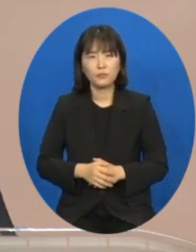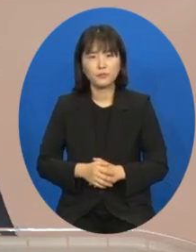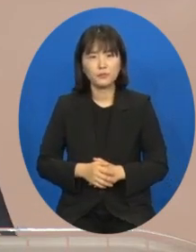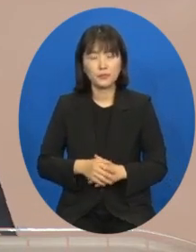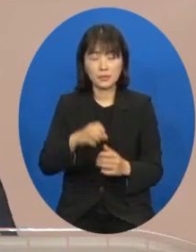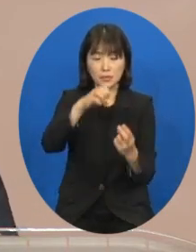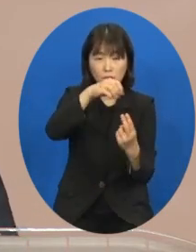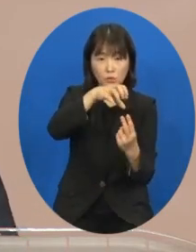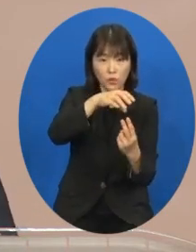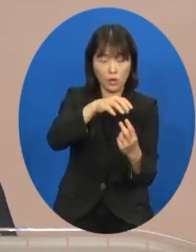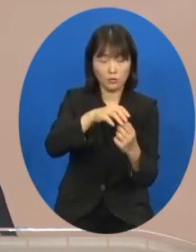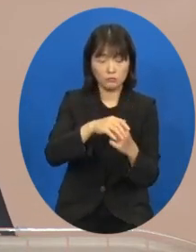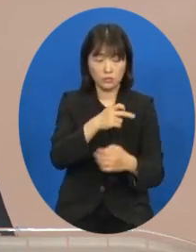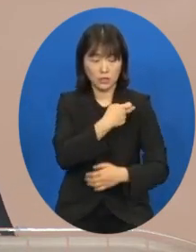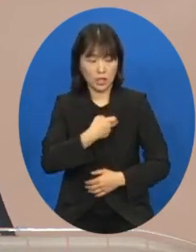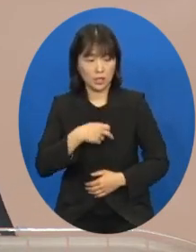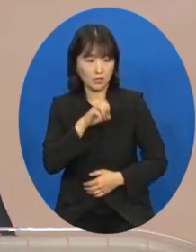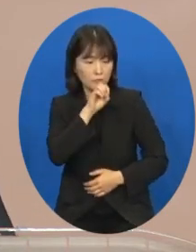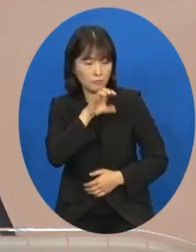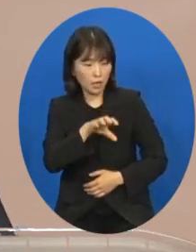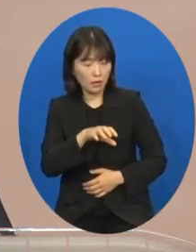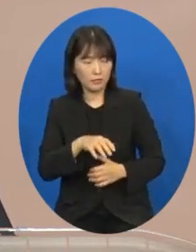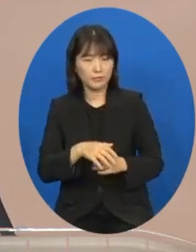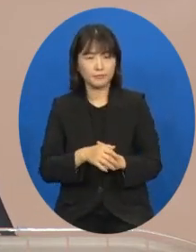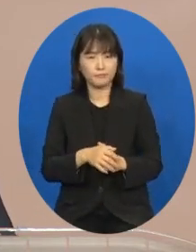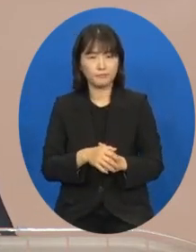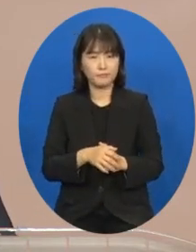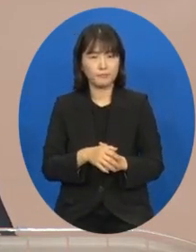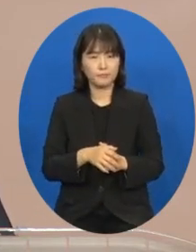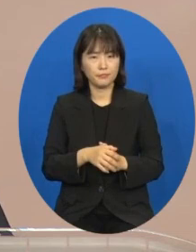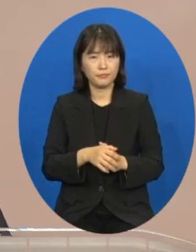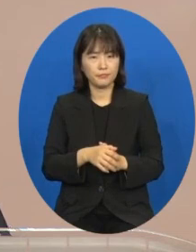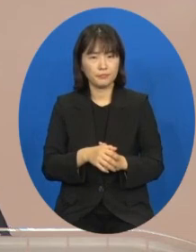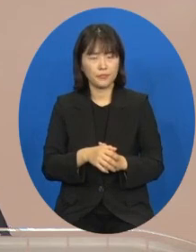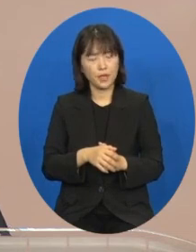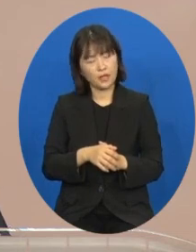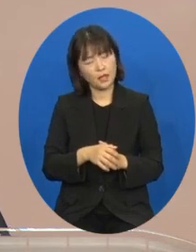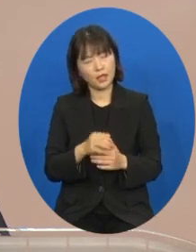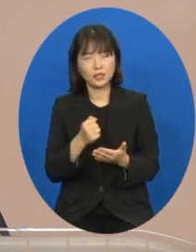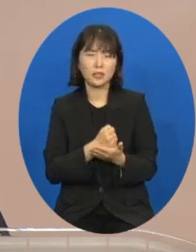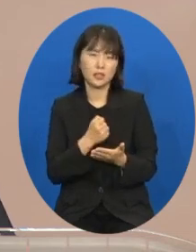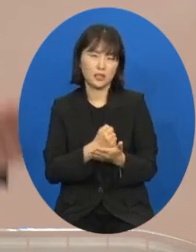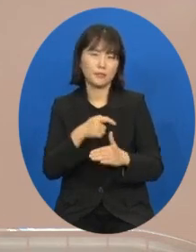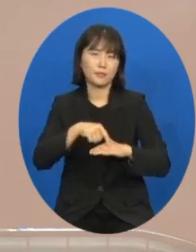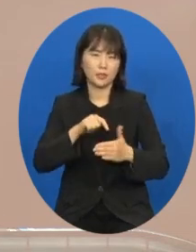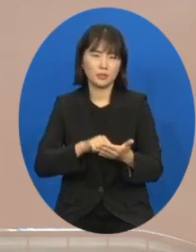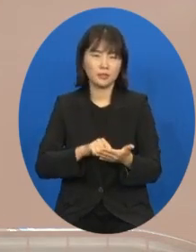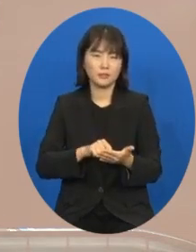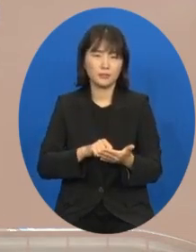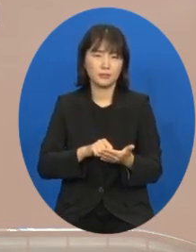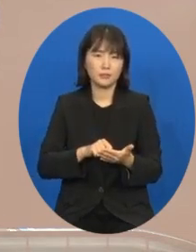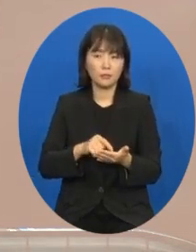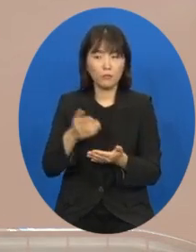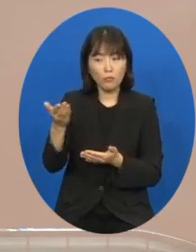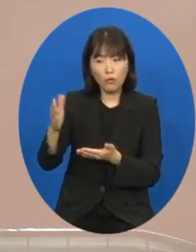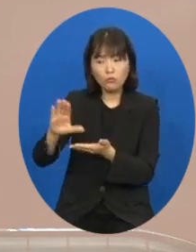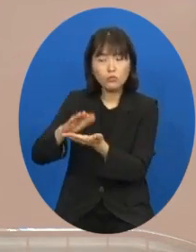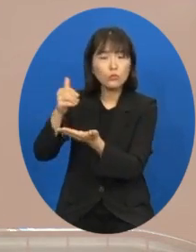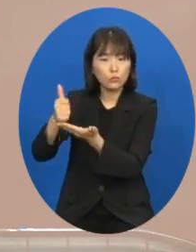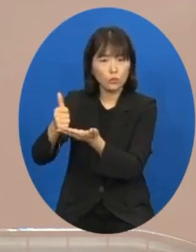세례 요한은 그 제자들의 말이 얼마나 안타까웠겠습니까? 그분은